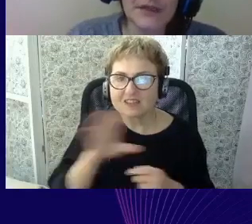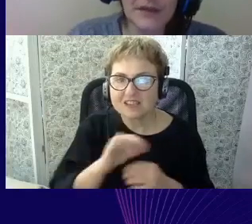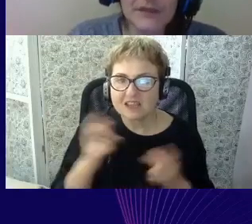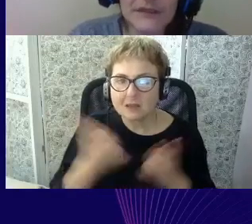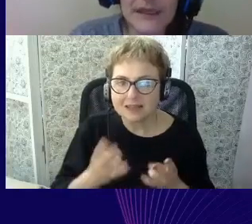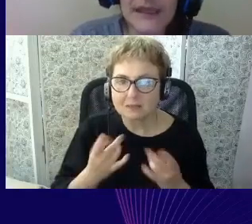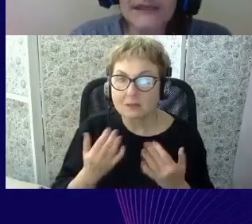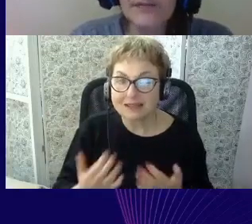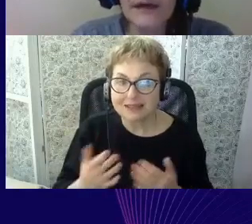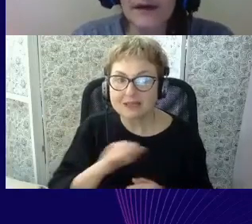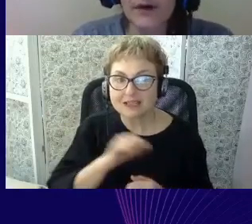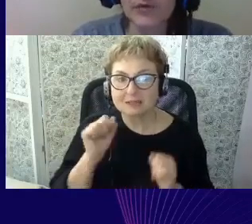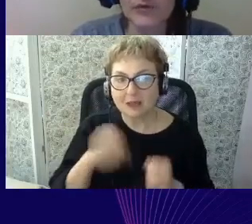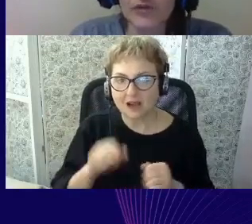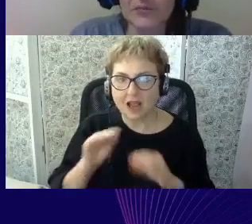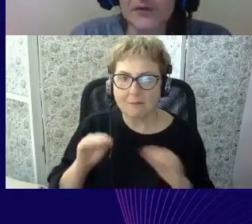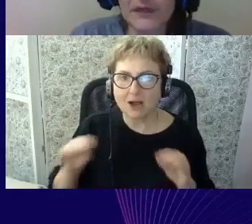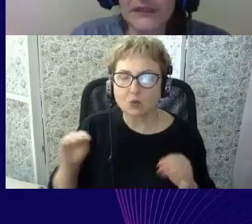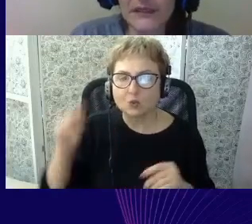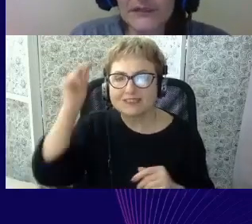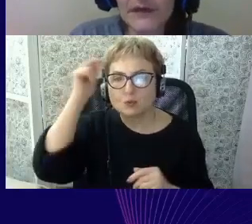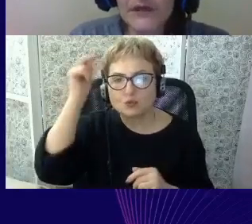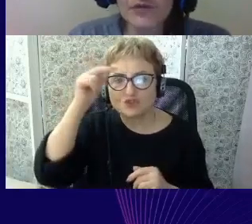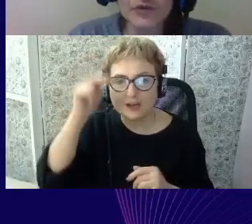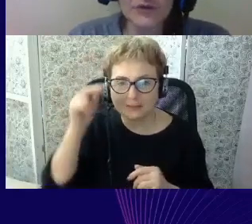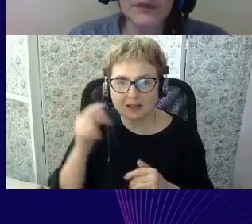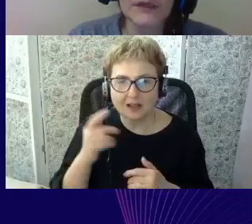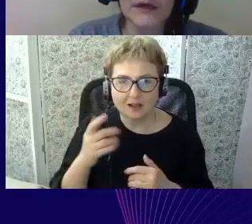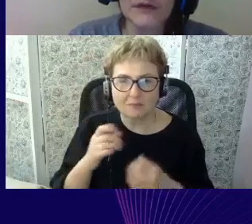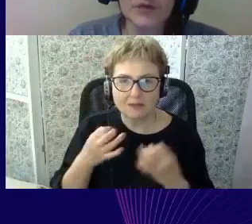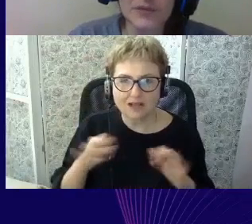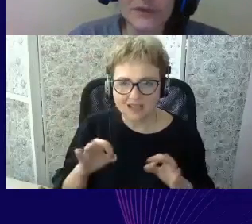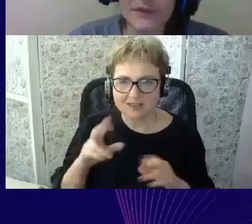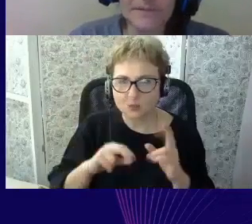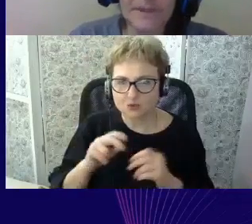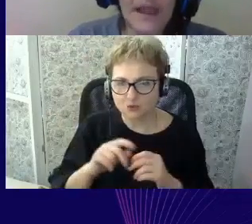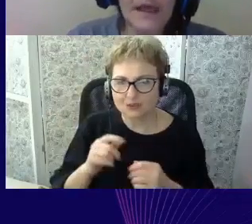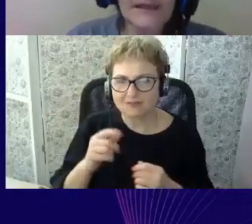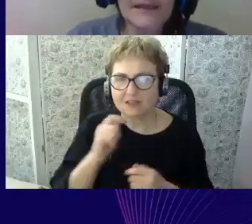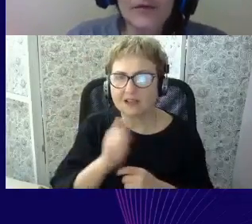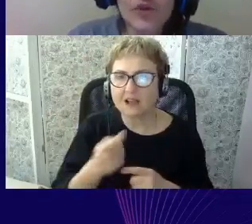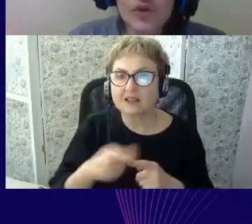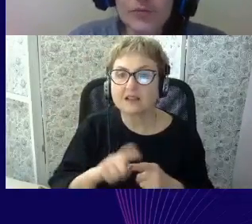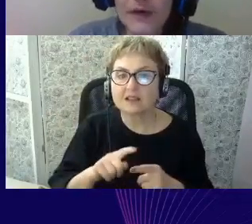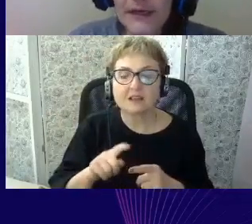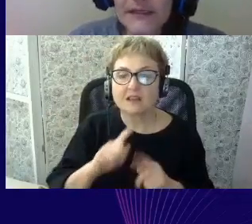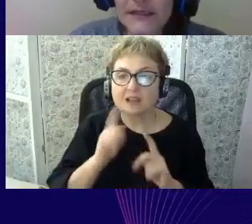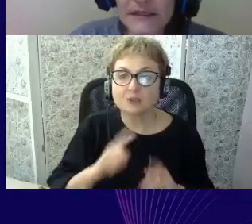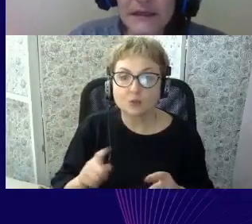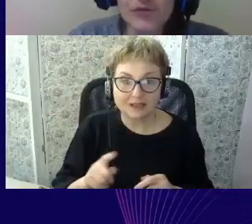необходимые потребности и смогли оборудовать учебное пространство с учетом данных особенностей. Для того,